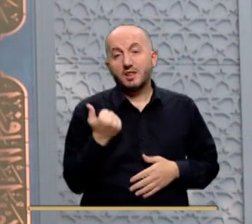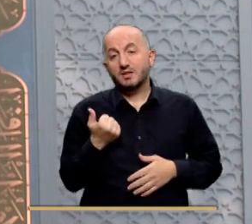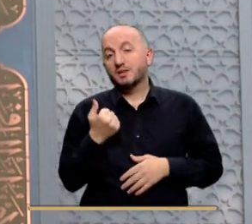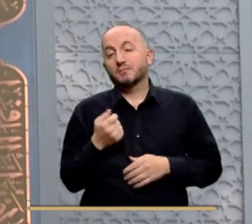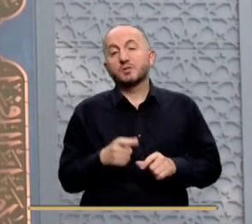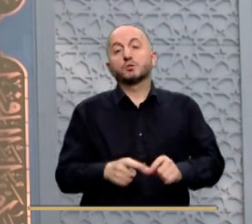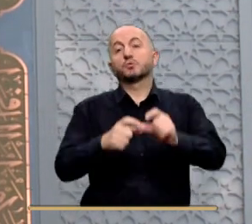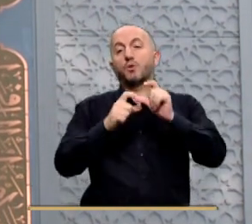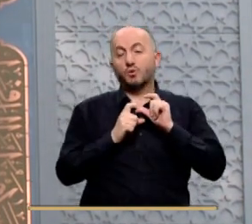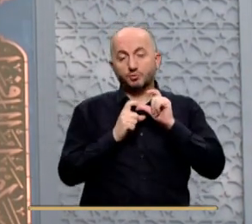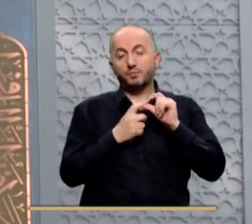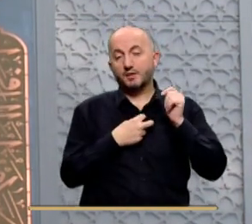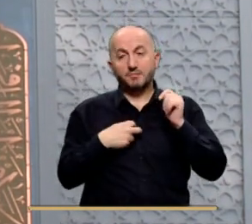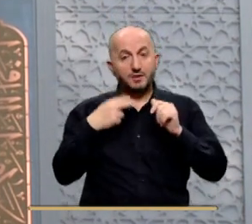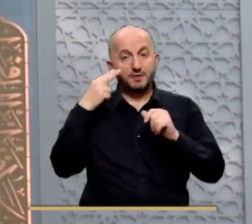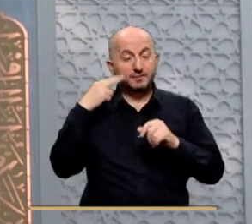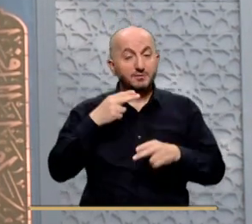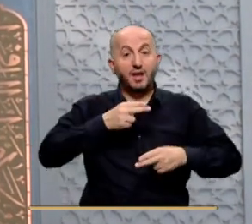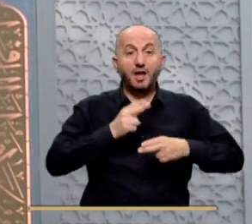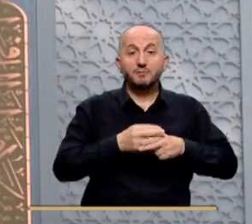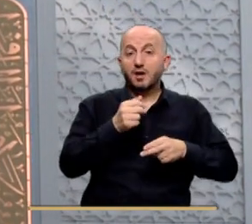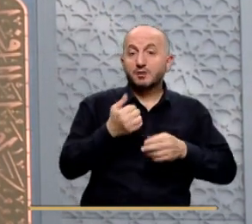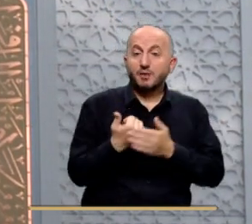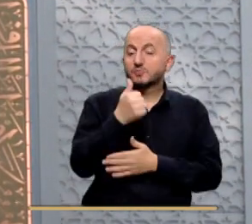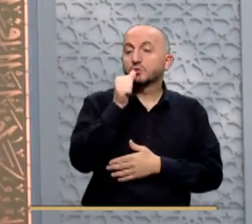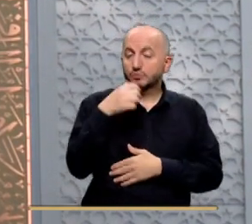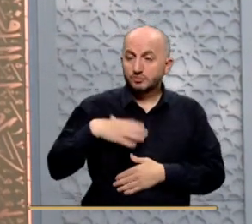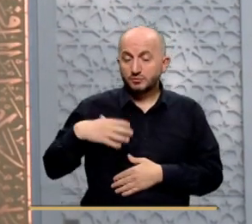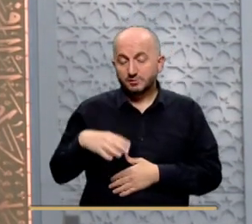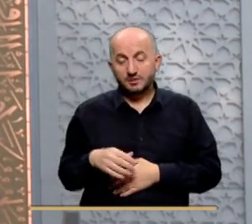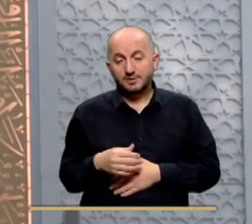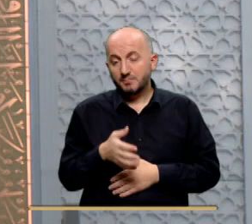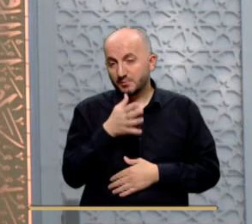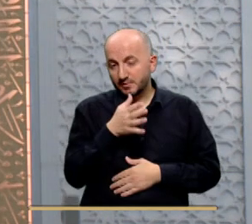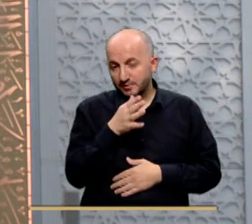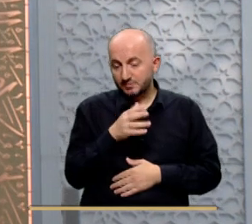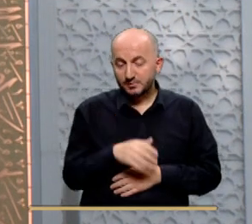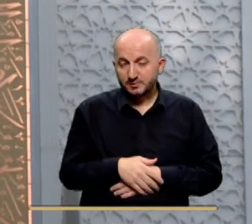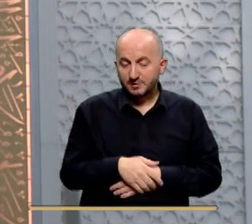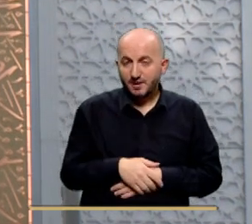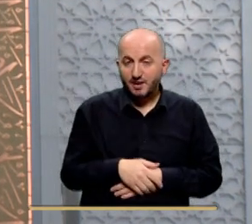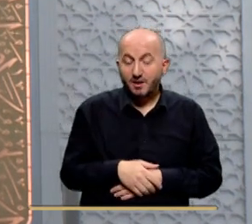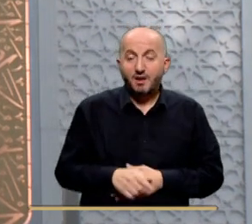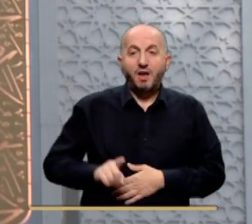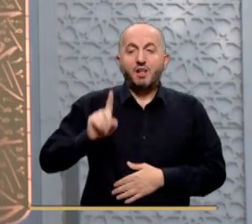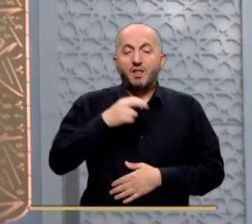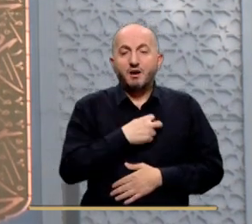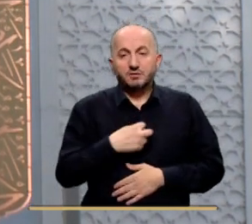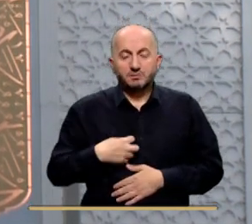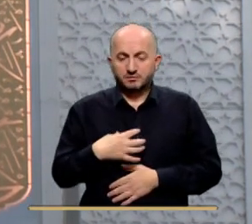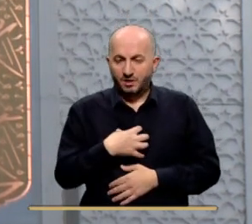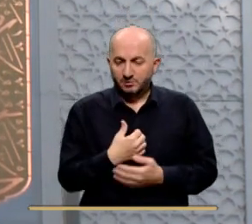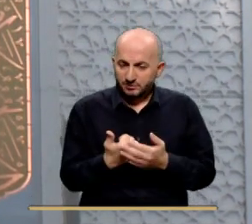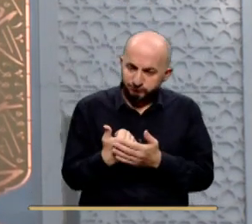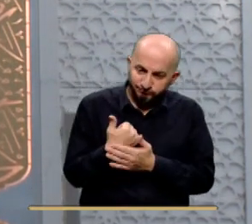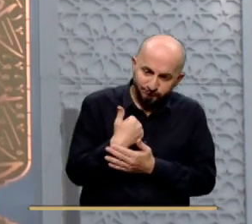biri sordu. Efendimiz hemen abdest suyu istedi. Bizim bildiğimiz şekliyle Allah Resulü bizzat